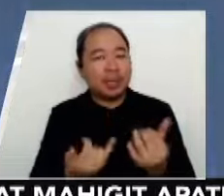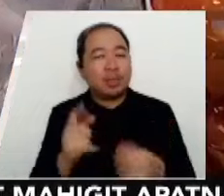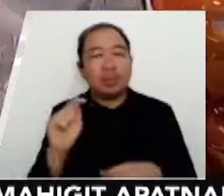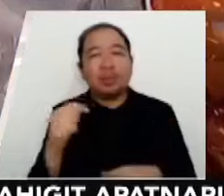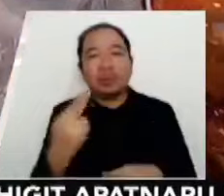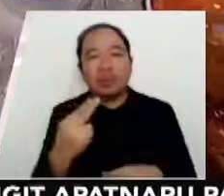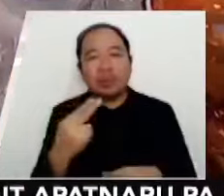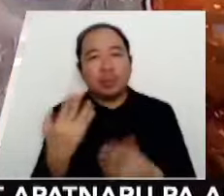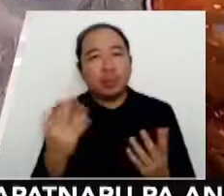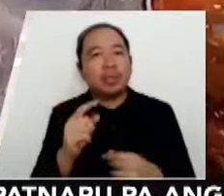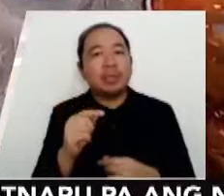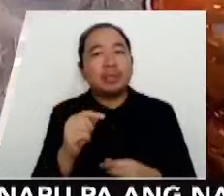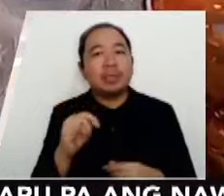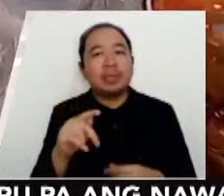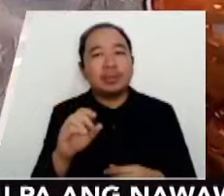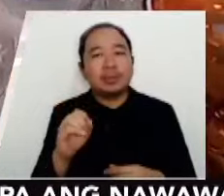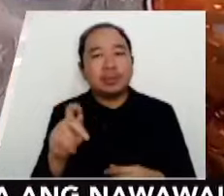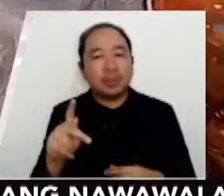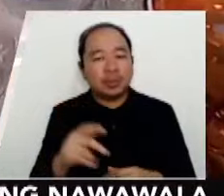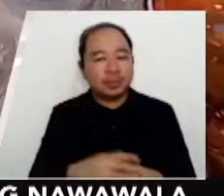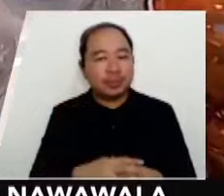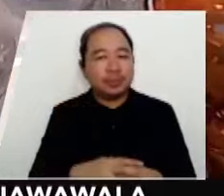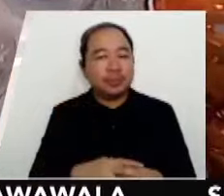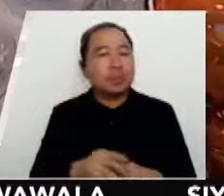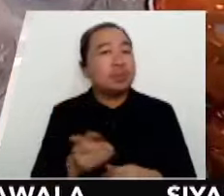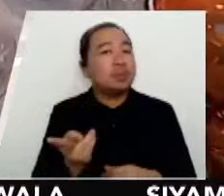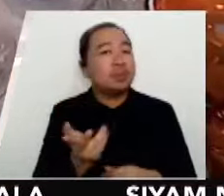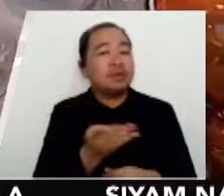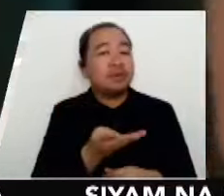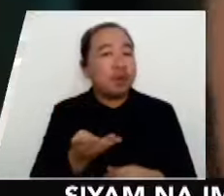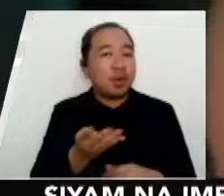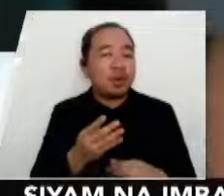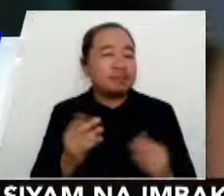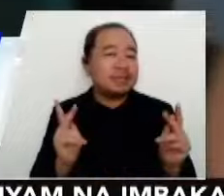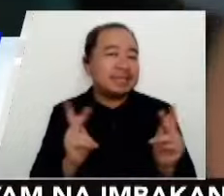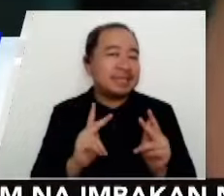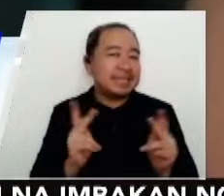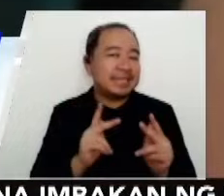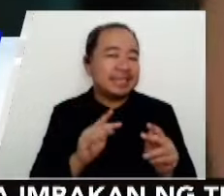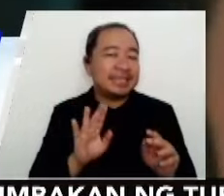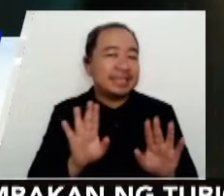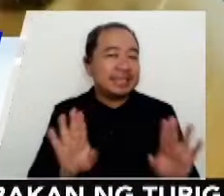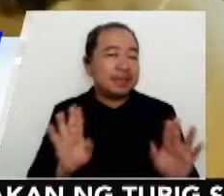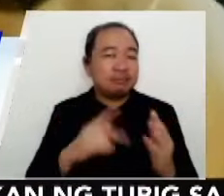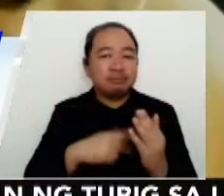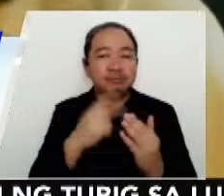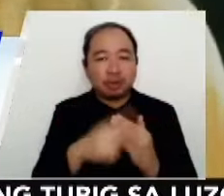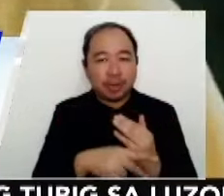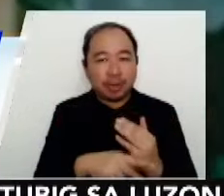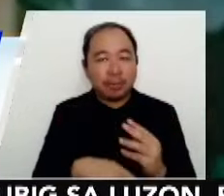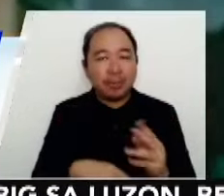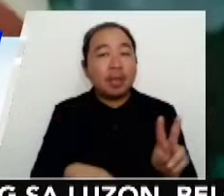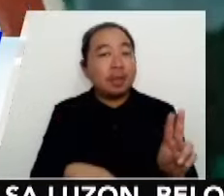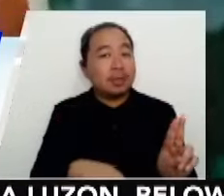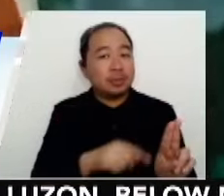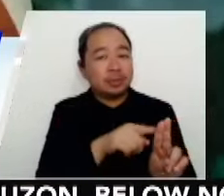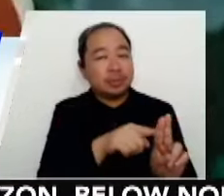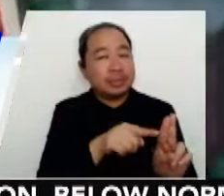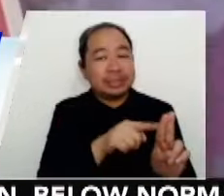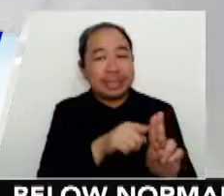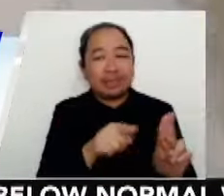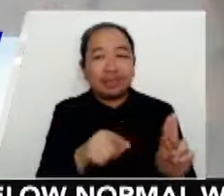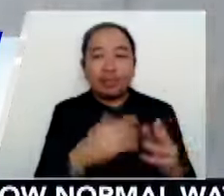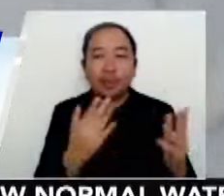TikTok. Nagpapakilig din sila sa kani-kanilang series, ang tambala ni na Marco at Ashley sa Black